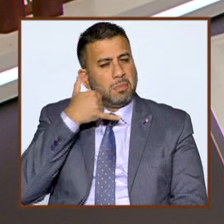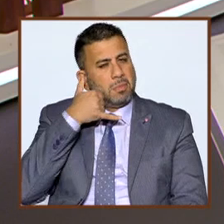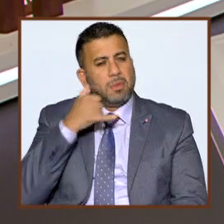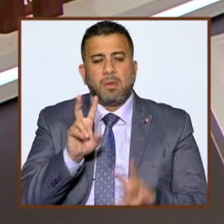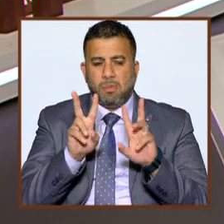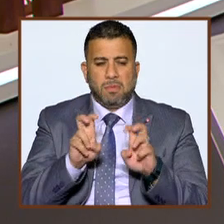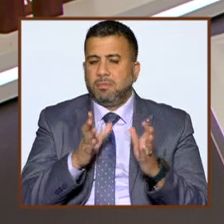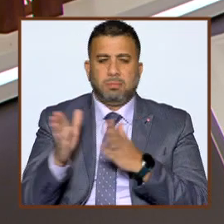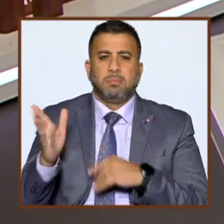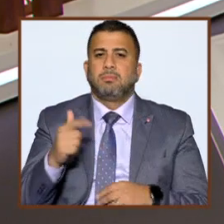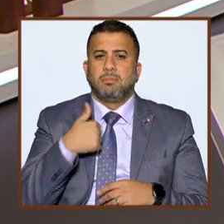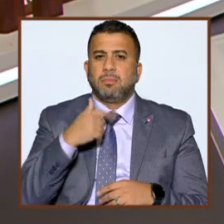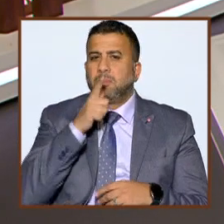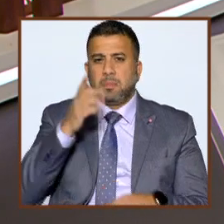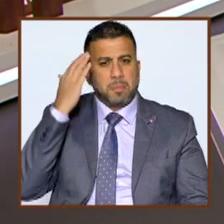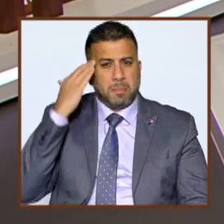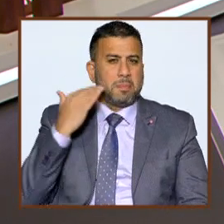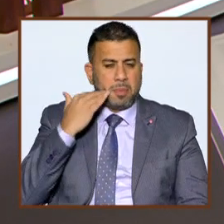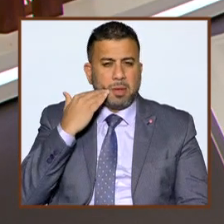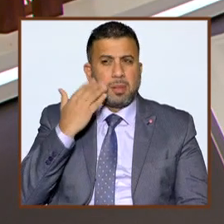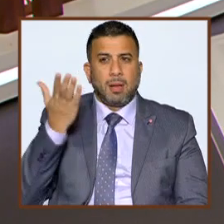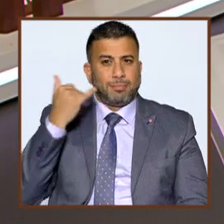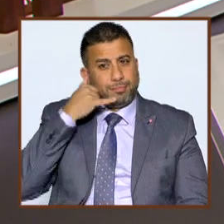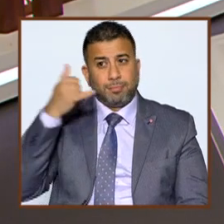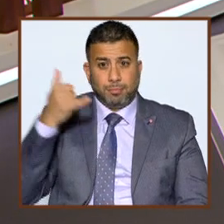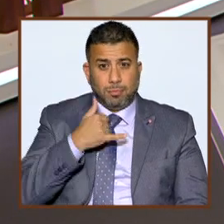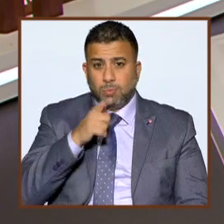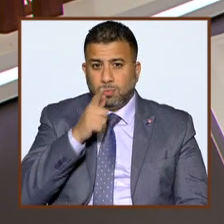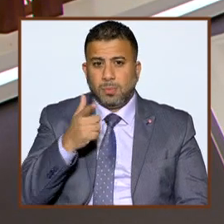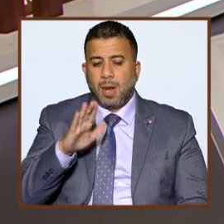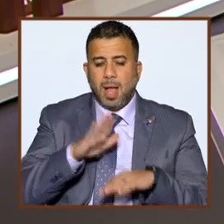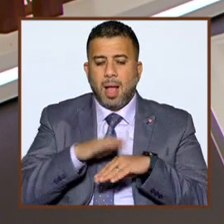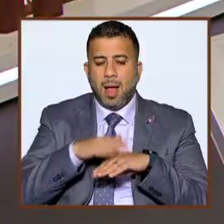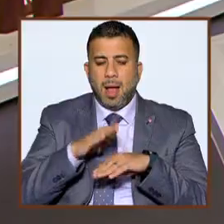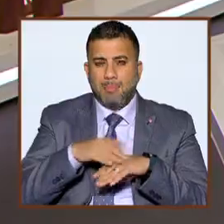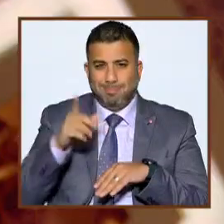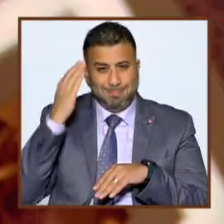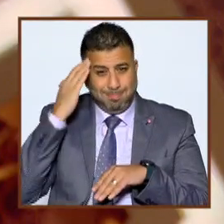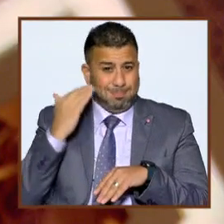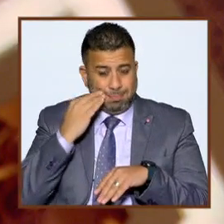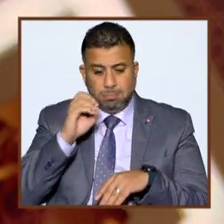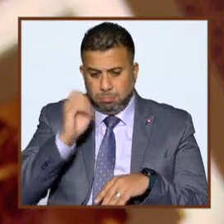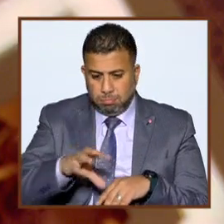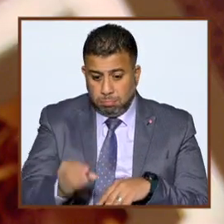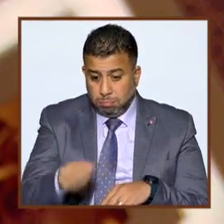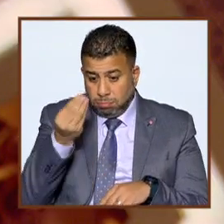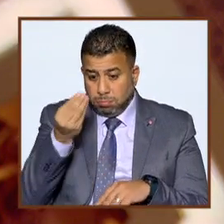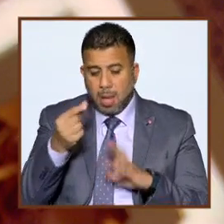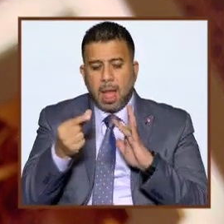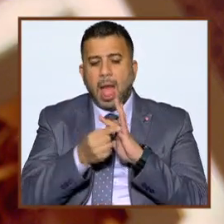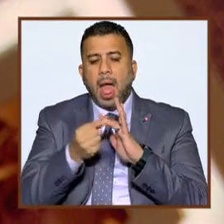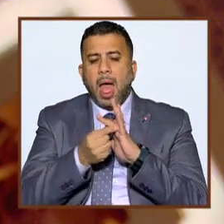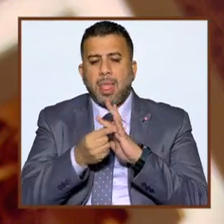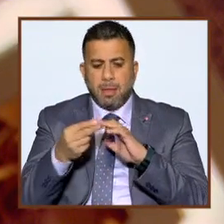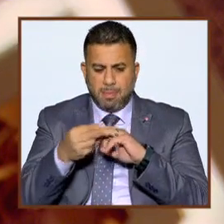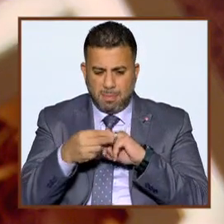فيها تسأل في سؤالها الأخير، تقول يعني العاملة اللي كانت عندي وجدت خاتم في البيت عندي وسلمتني، تقول